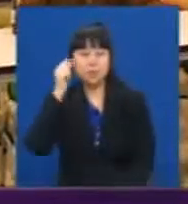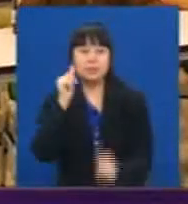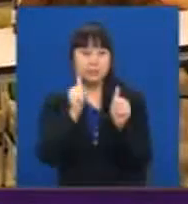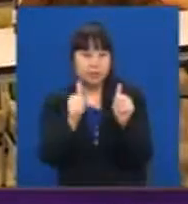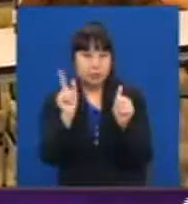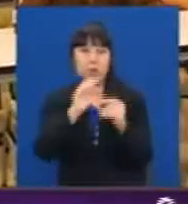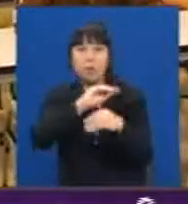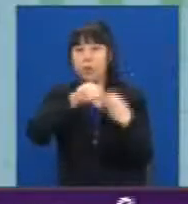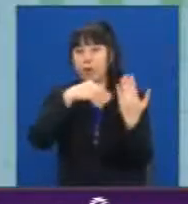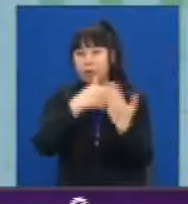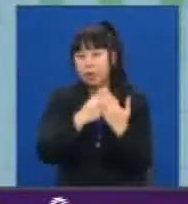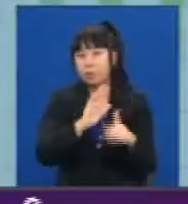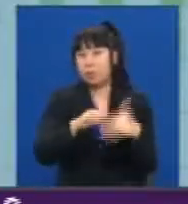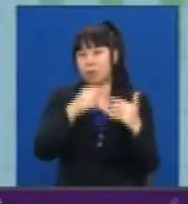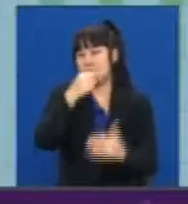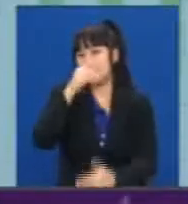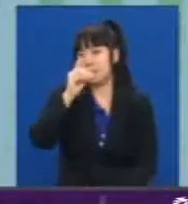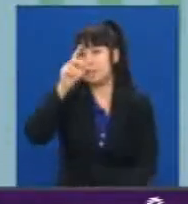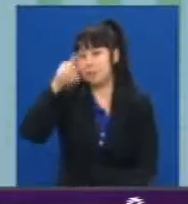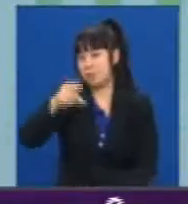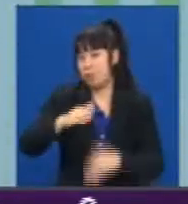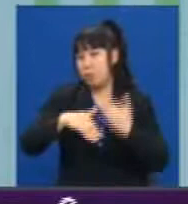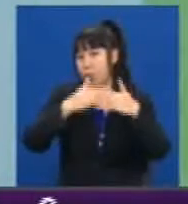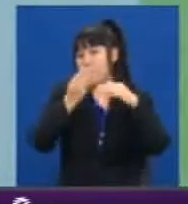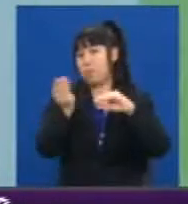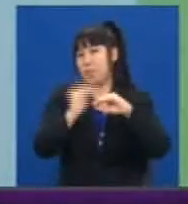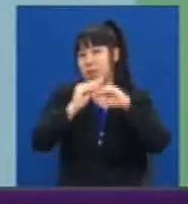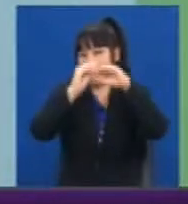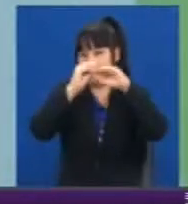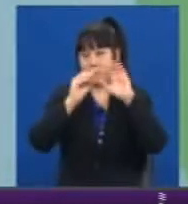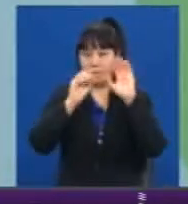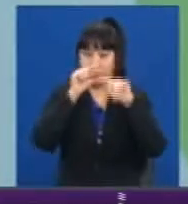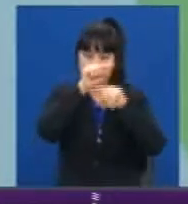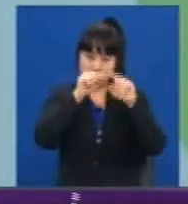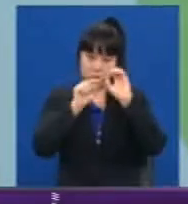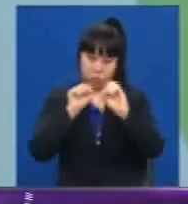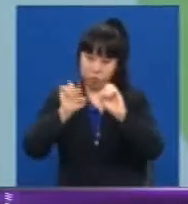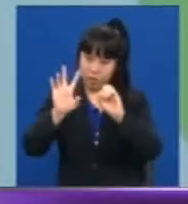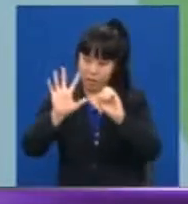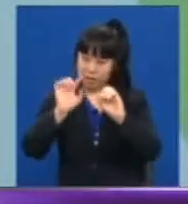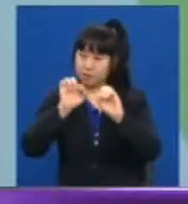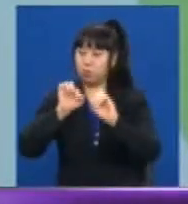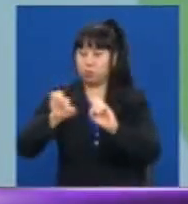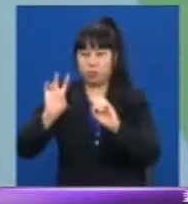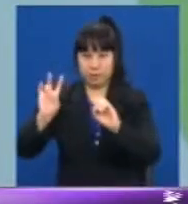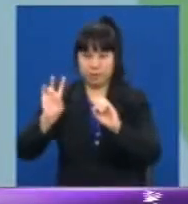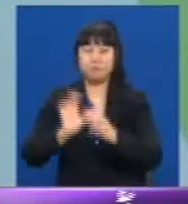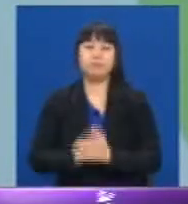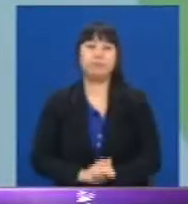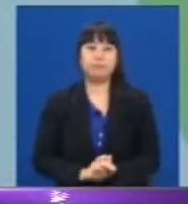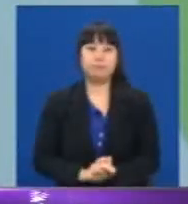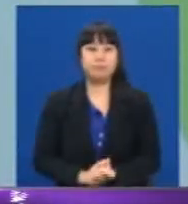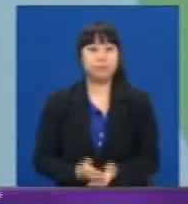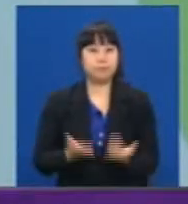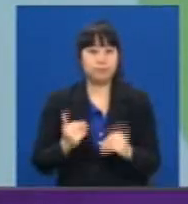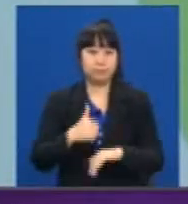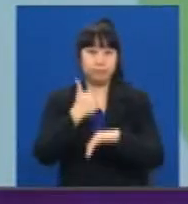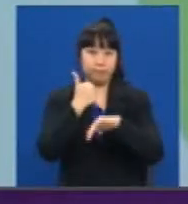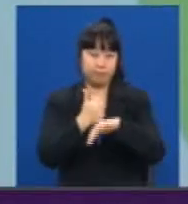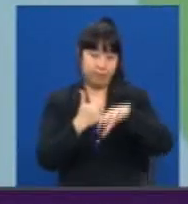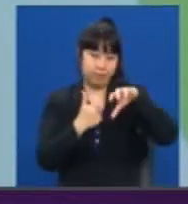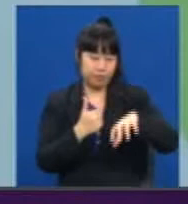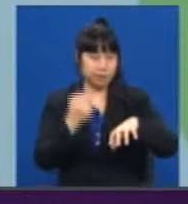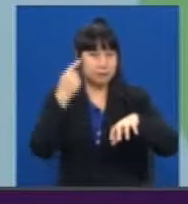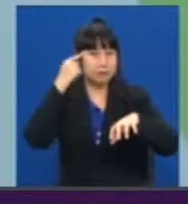การเติบโตทางเศรษฐกิจหรือว่า GDPถึงร้อยละ0.5ถึง 0.7ค่ะนอกจากนี้นะคะผู้อำนวยการศูนย์พยากรณ์